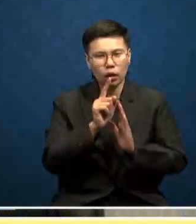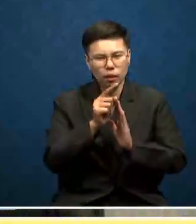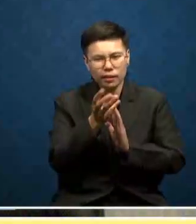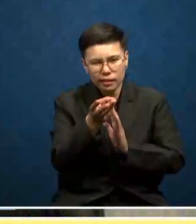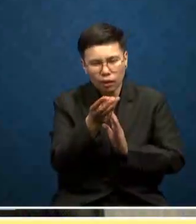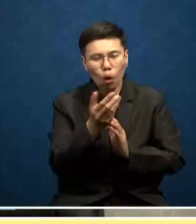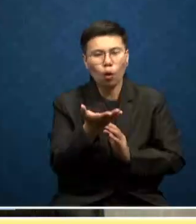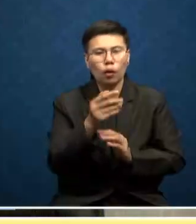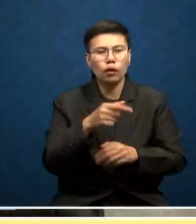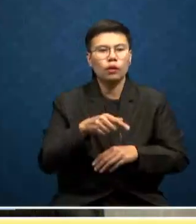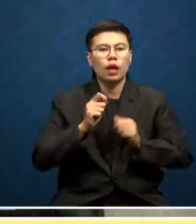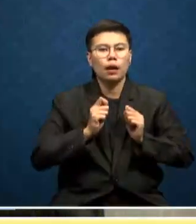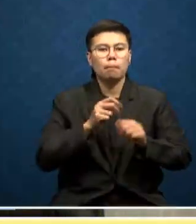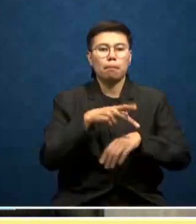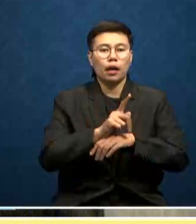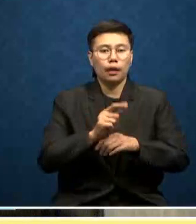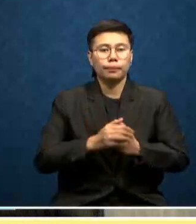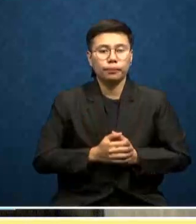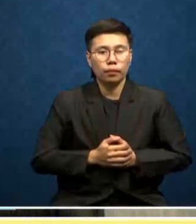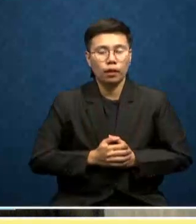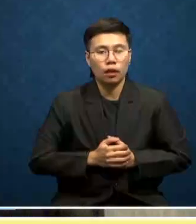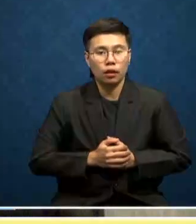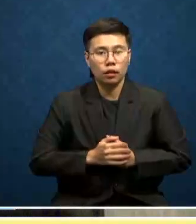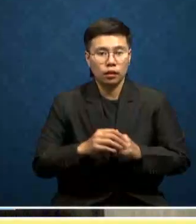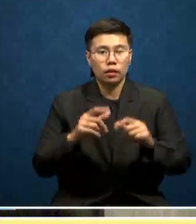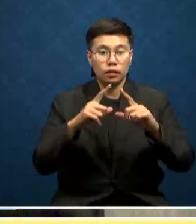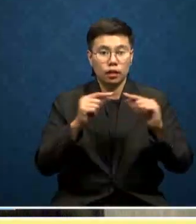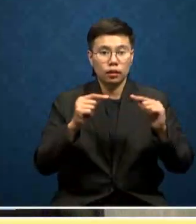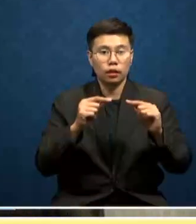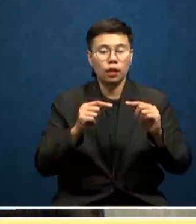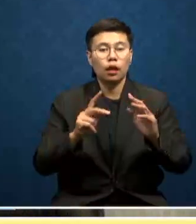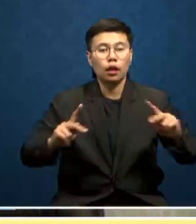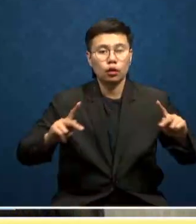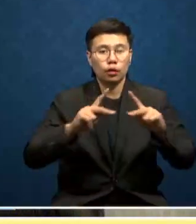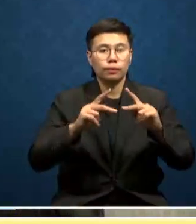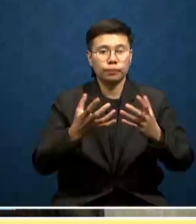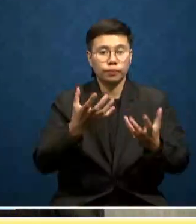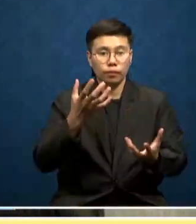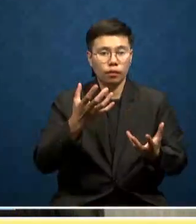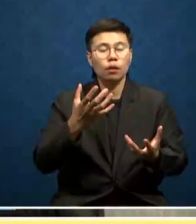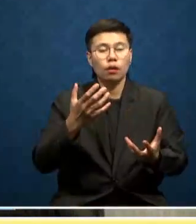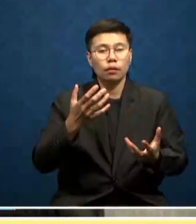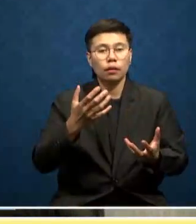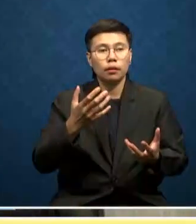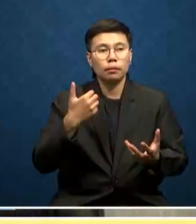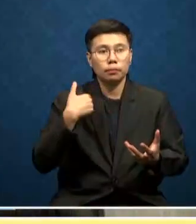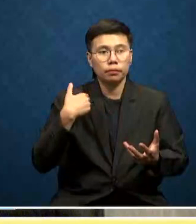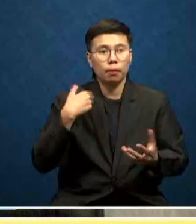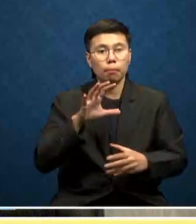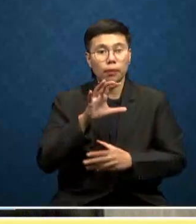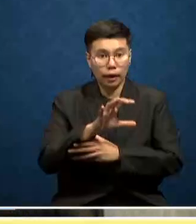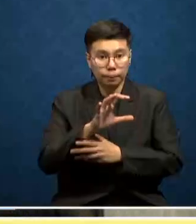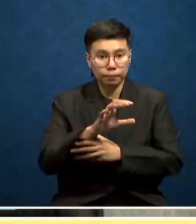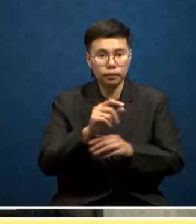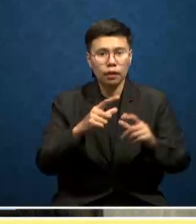ก็ขออนุญาตท่านประธานก็คือเรื่องของกระทรวงยุติธรรมอีกเช่นเดียวกัน กรณีที่มีการบังคับคดีบัง